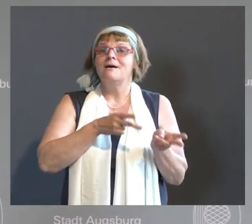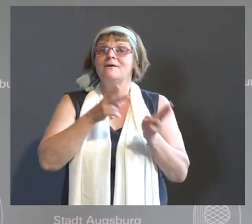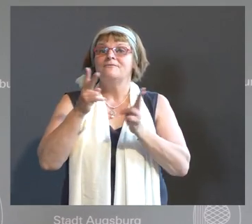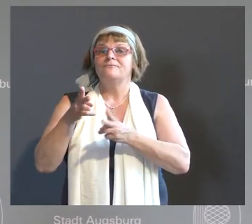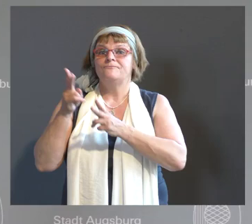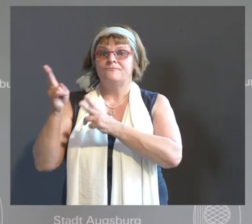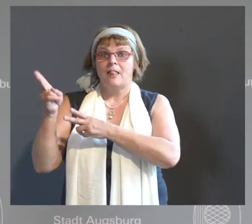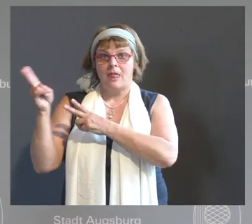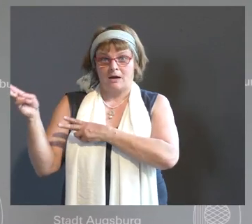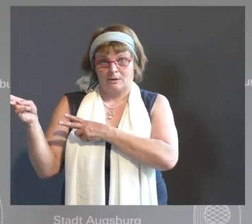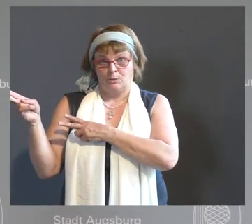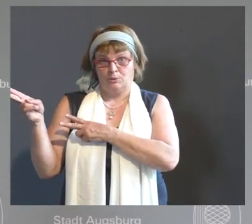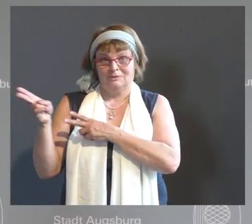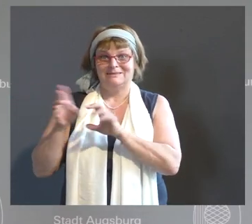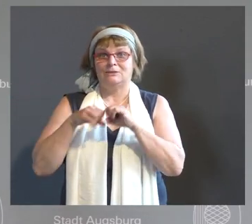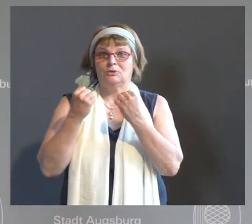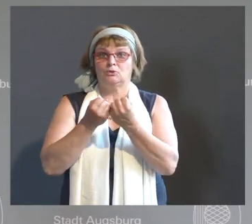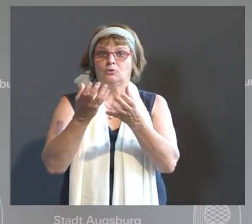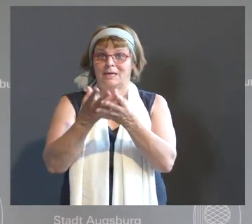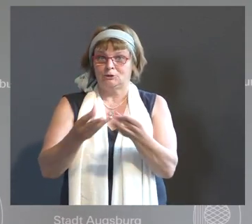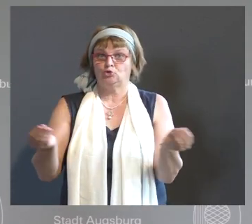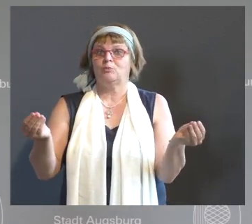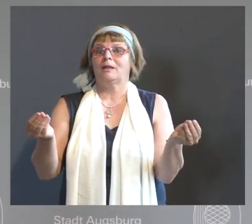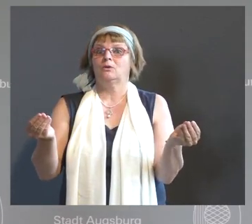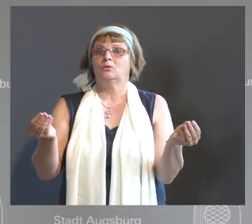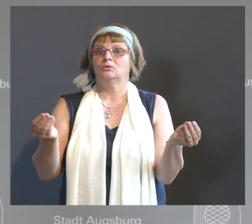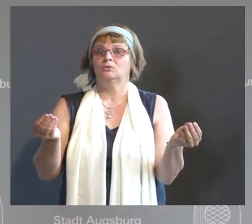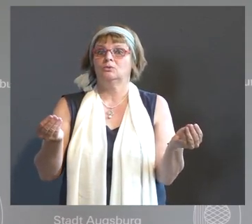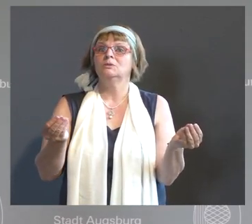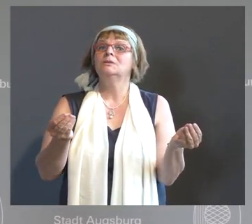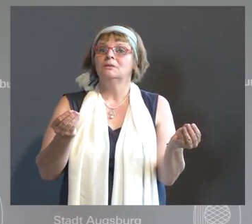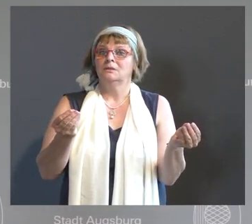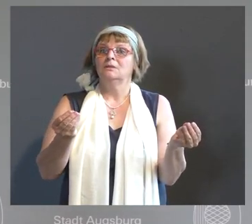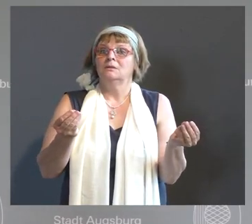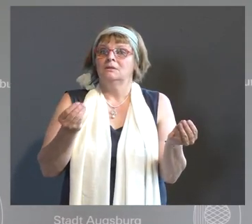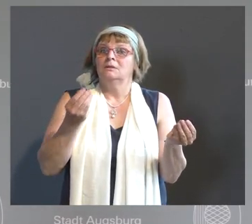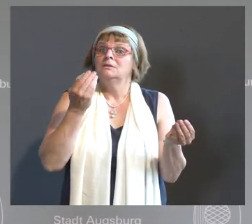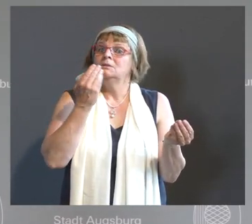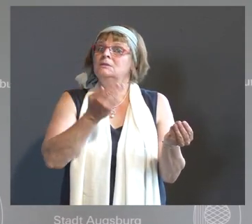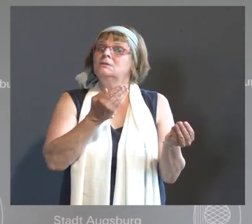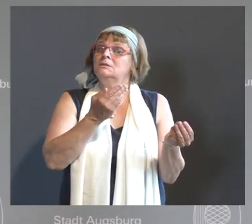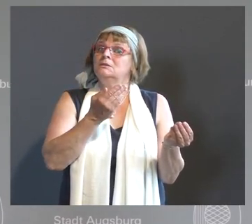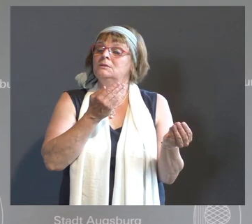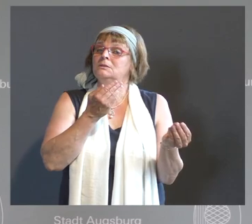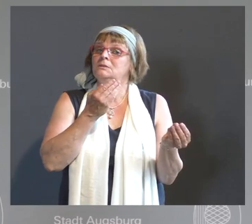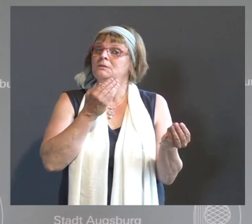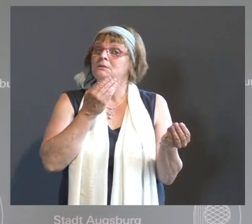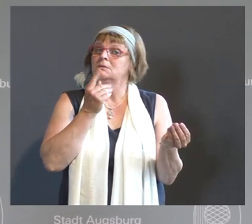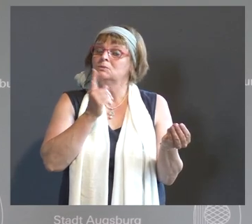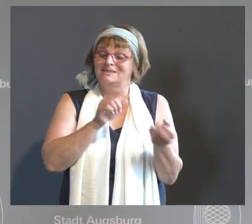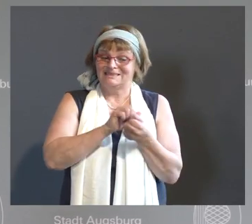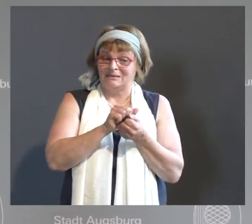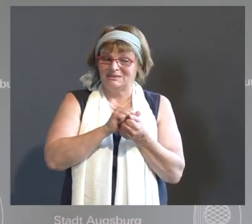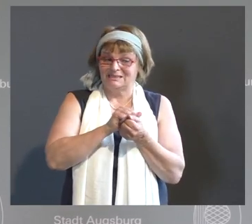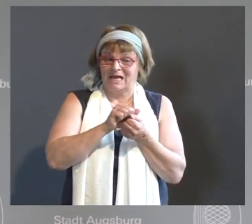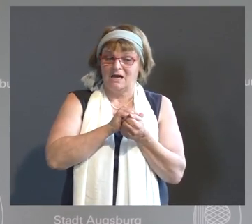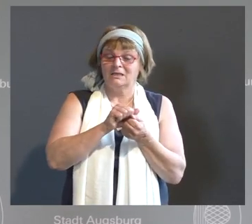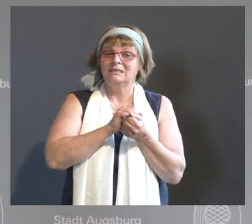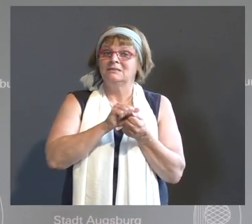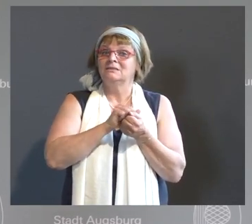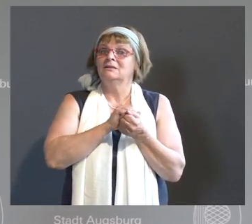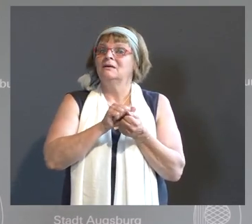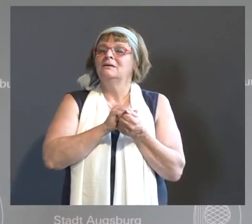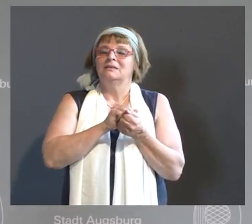zu einer Entzerrung und dass es zu solchen Zusammenrottungen, zu solchen Solidarisierungen, wie wir sie am Samstag beobachtet haben, nicht mehr